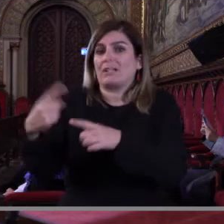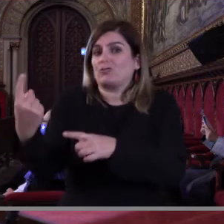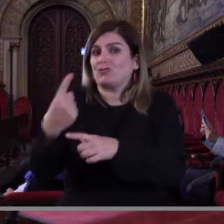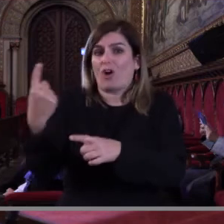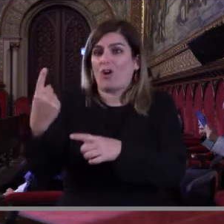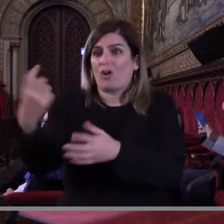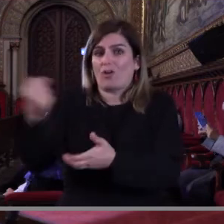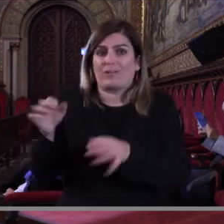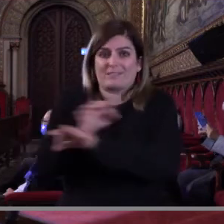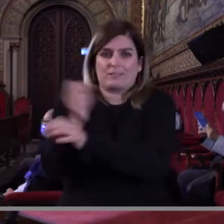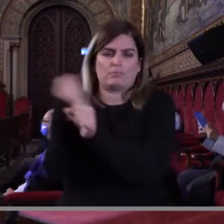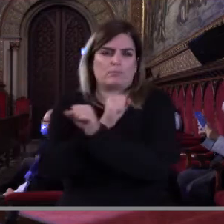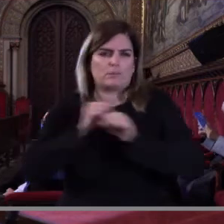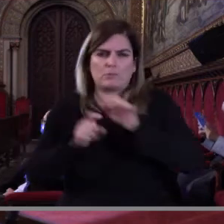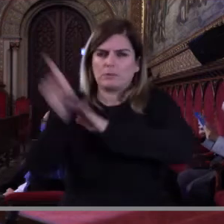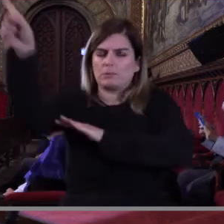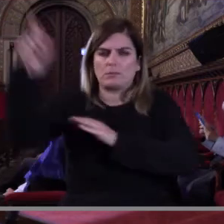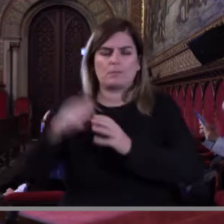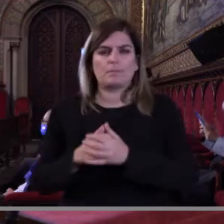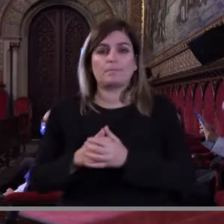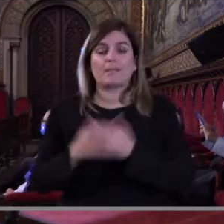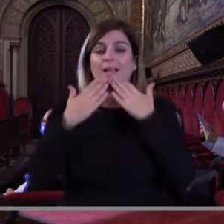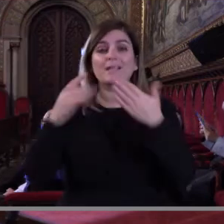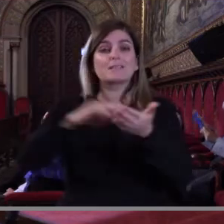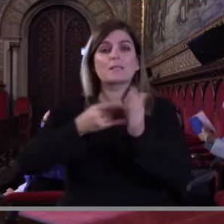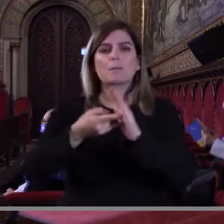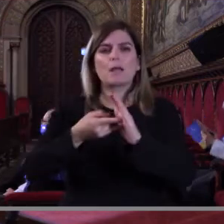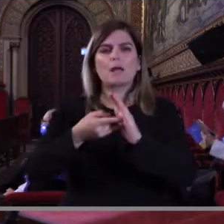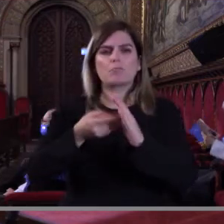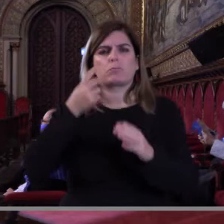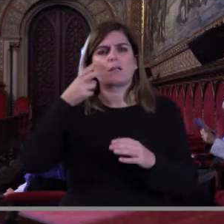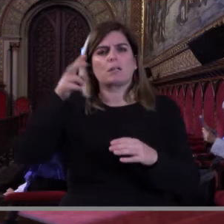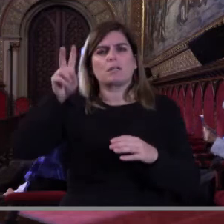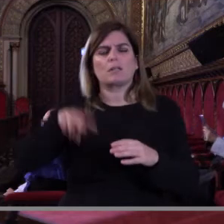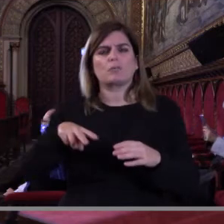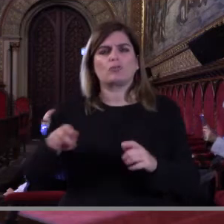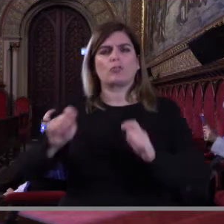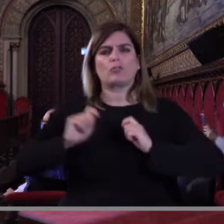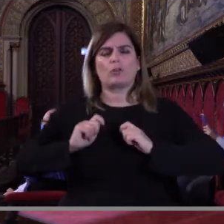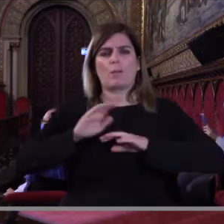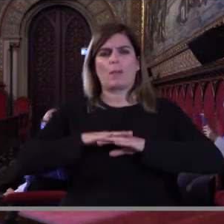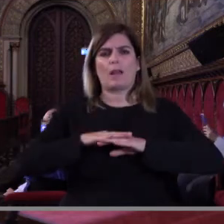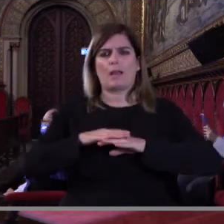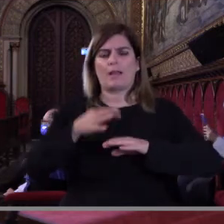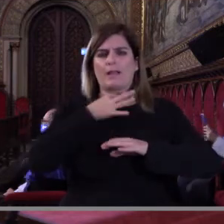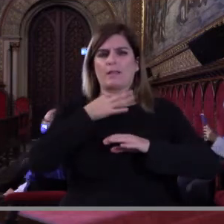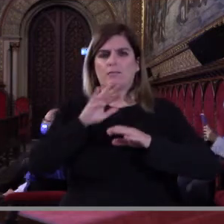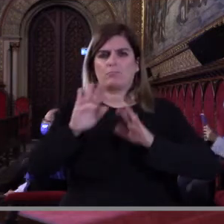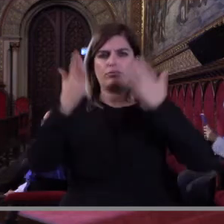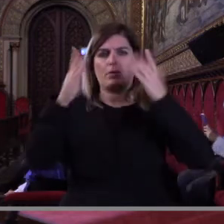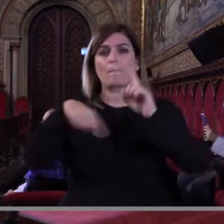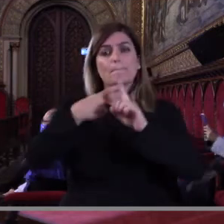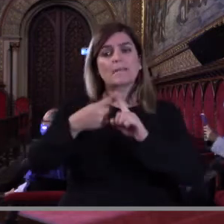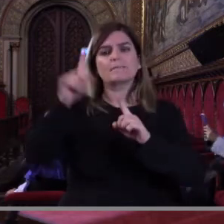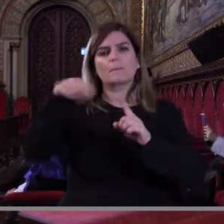aconseguiria. Ha de ser un pla que no només doni resposta al brutal impacte de la crisi, sinó que també permeti modernitzar